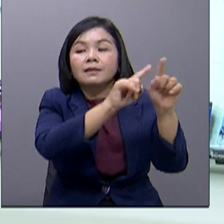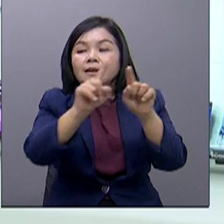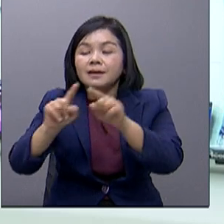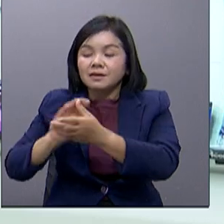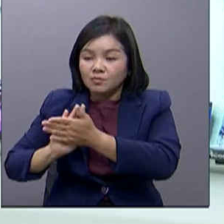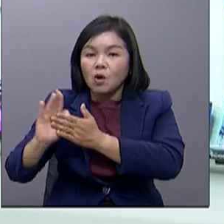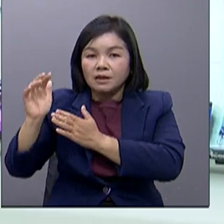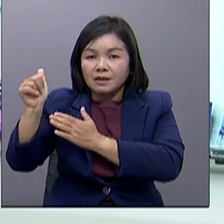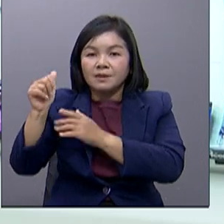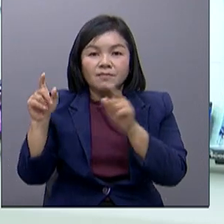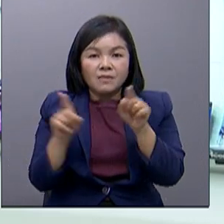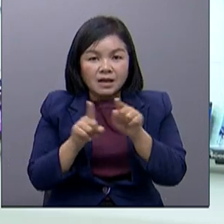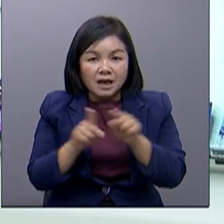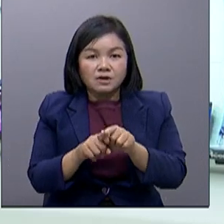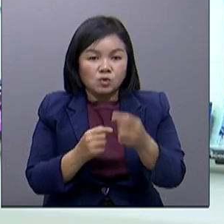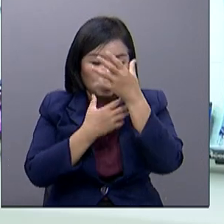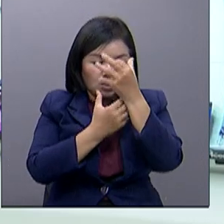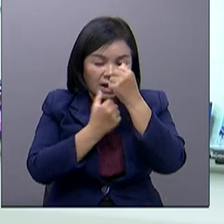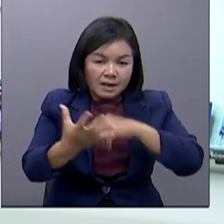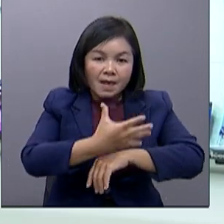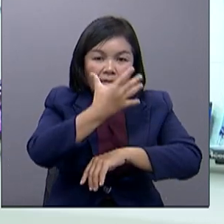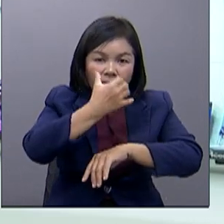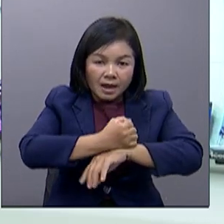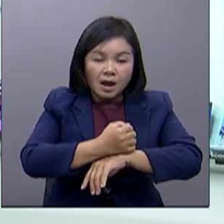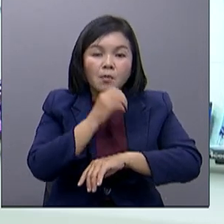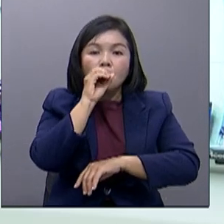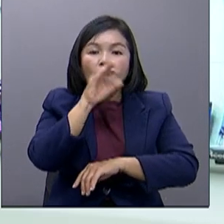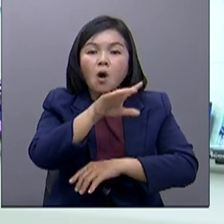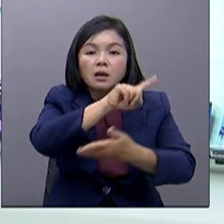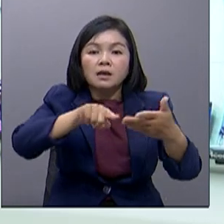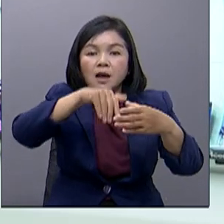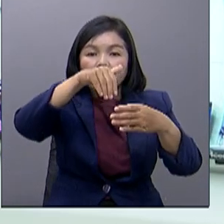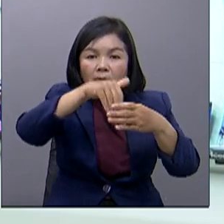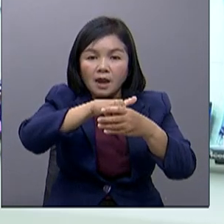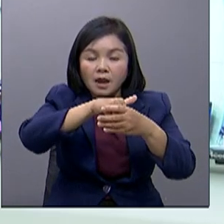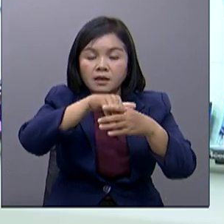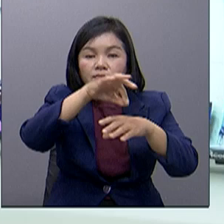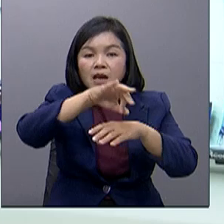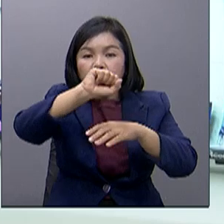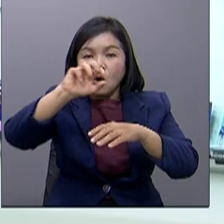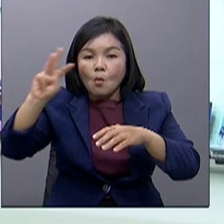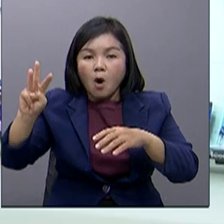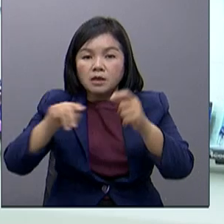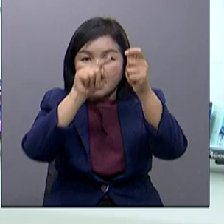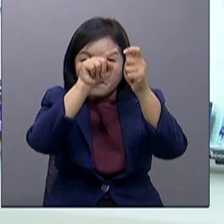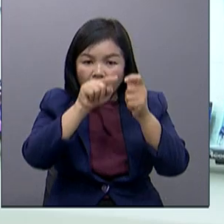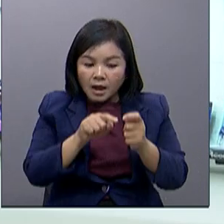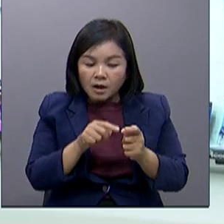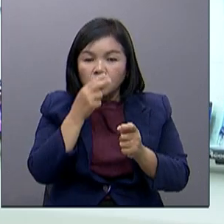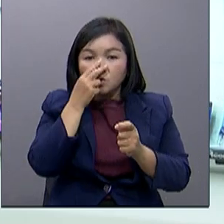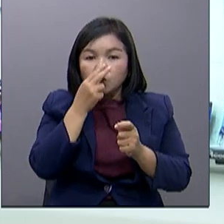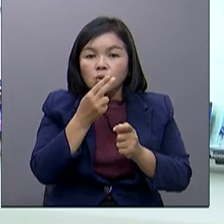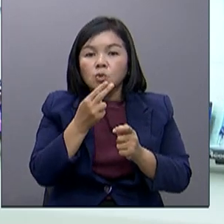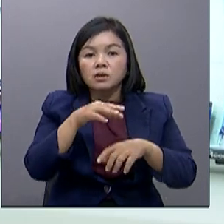ทงงคเมืหลายคนก็มองค่ะว่าการเลือกสวระดับอำเภอแบบนี้อาจจะทำให้คนที่มีความเหมาะสมนั้นไม่ได้รับ